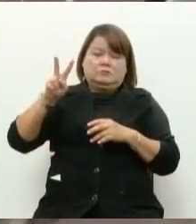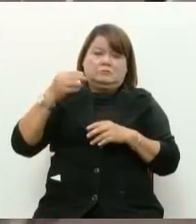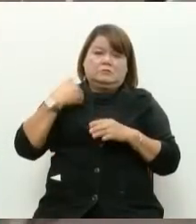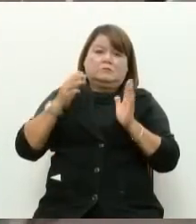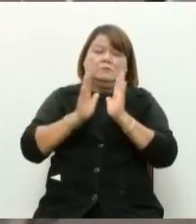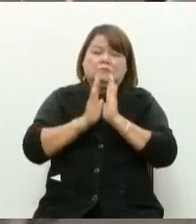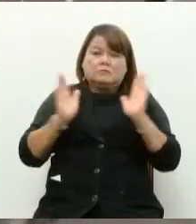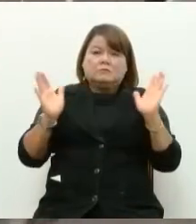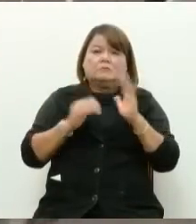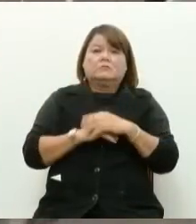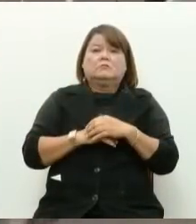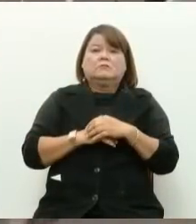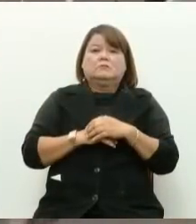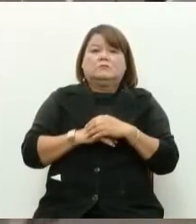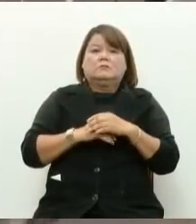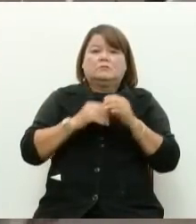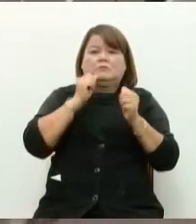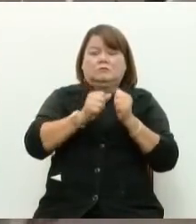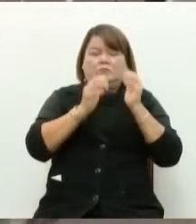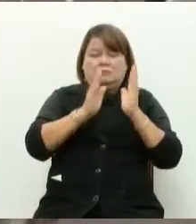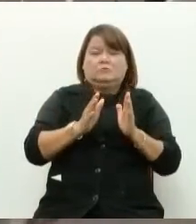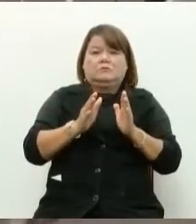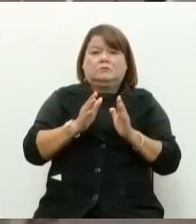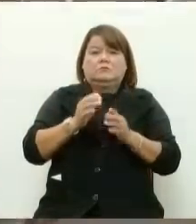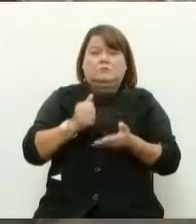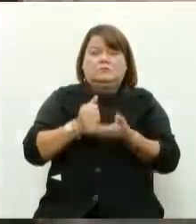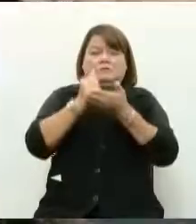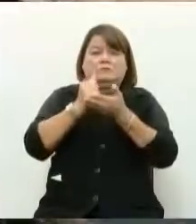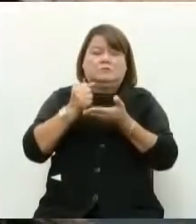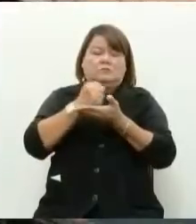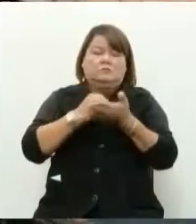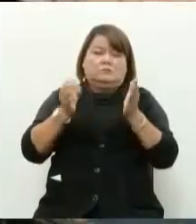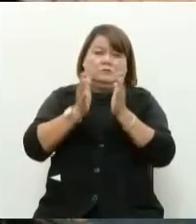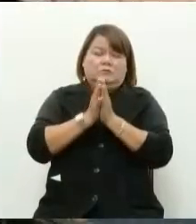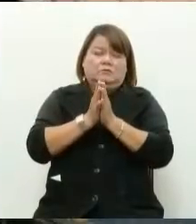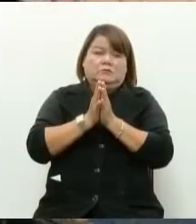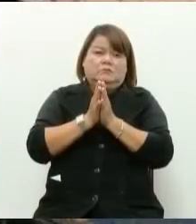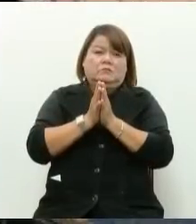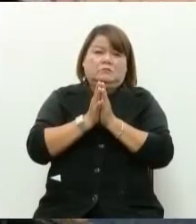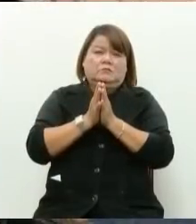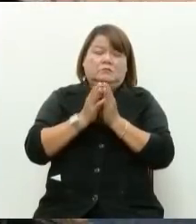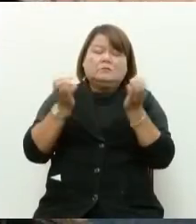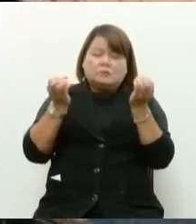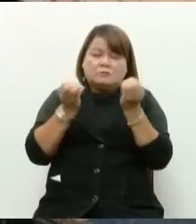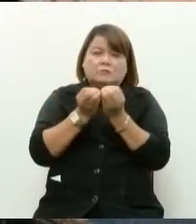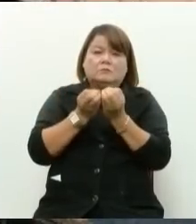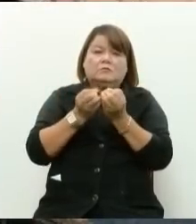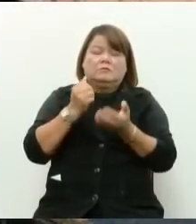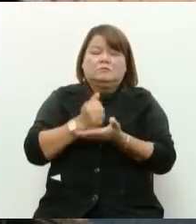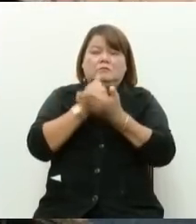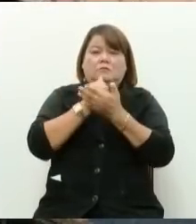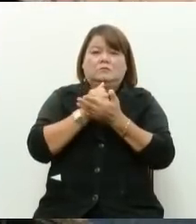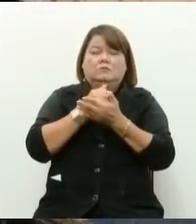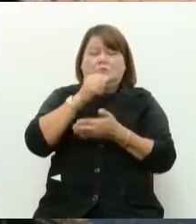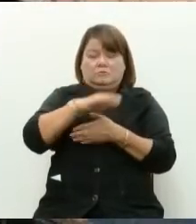คุณนะครับหลายๆฝ่ายหลายๆท่านที่ได้กรุณาได้มีส่วนร่วมในการที่จะสมทบในการช่วยเหลือ